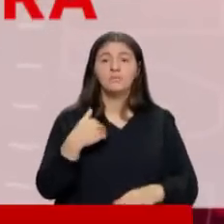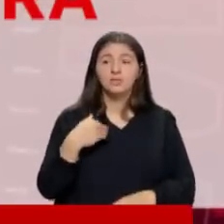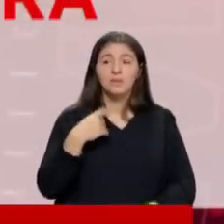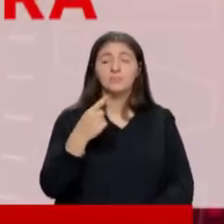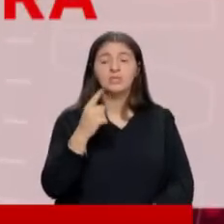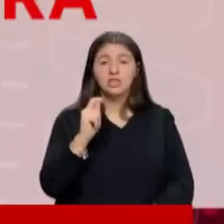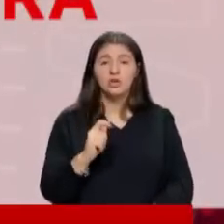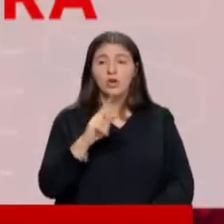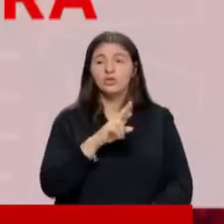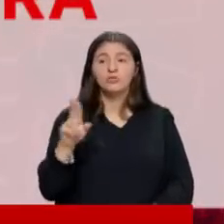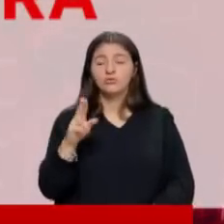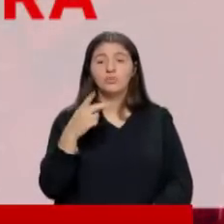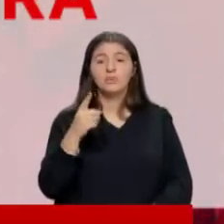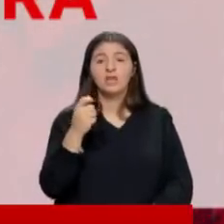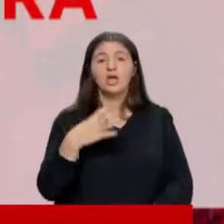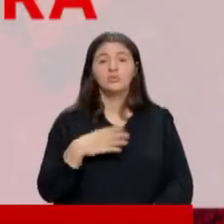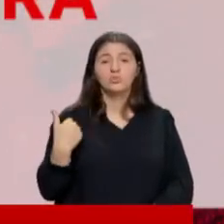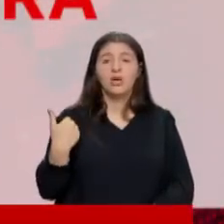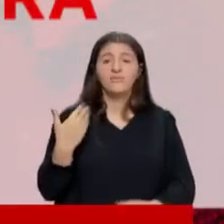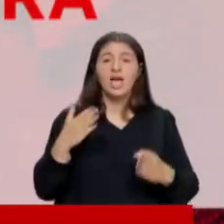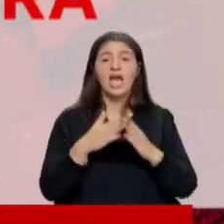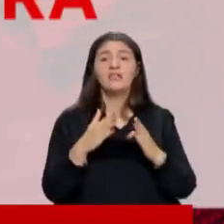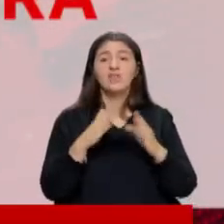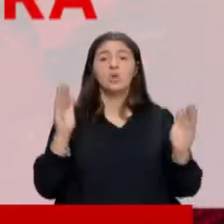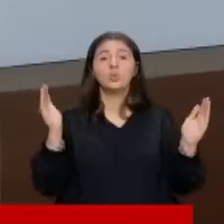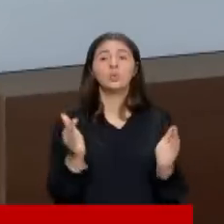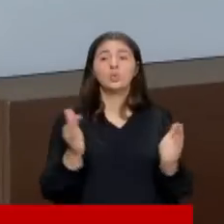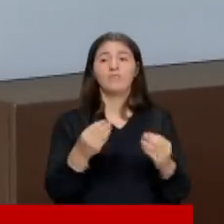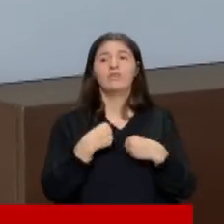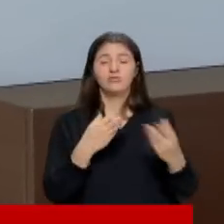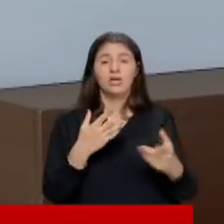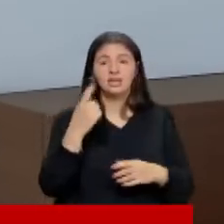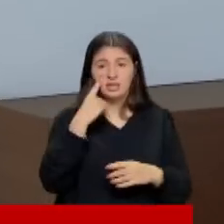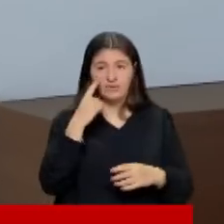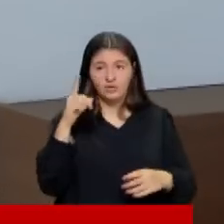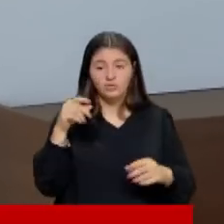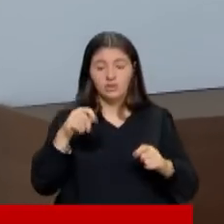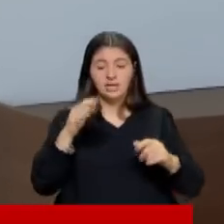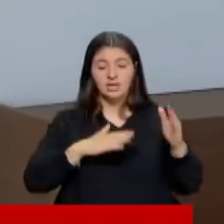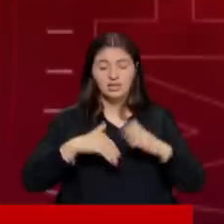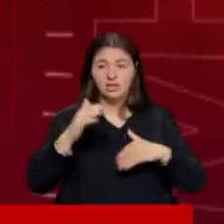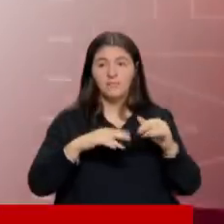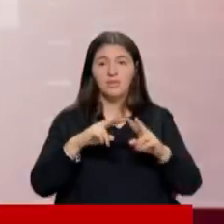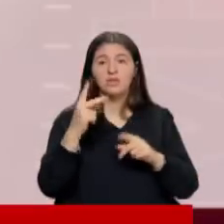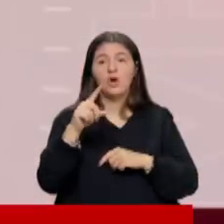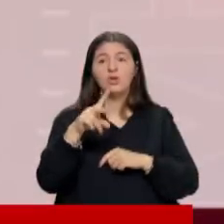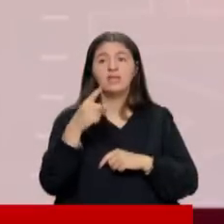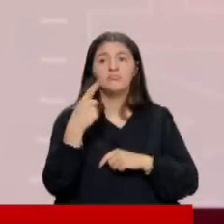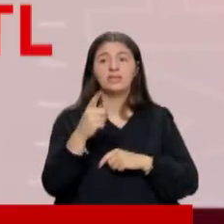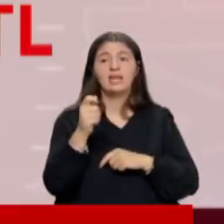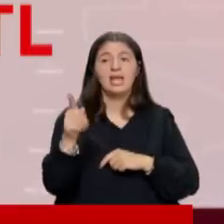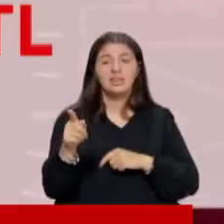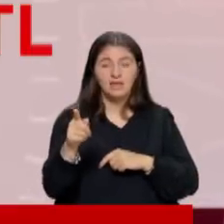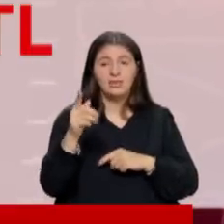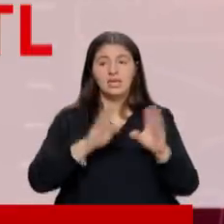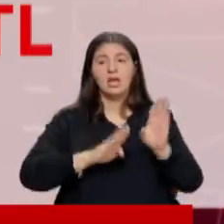bizden bir trilyon 700 daire başı istiyor ve dairelerimizi de küçültüyor şu anda inşaatları metrekaresi 18 bin